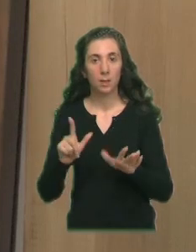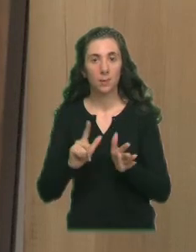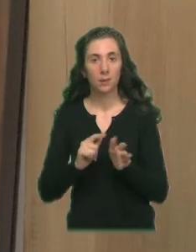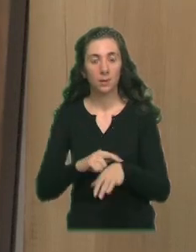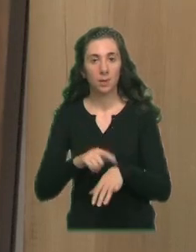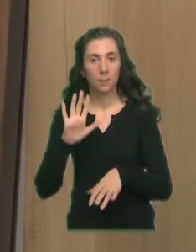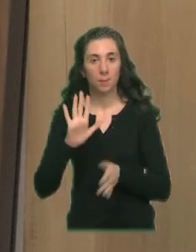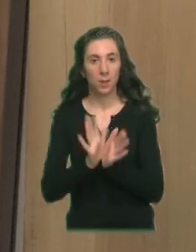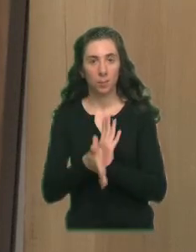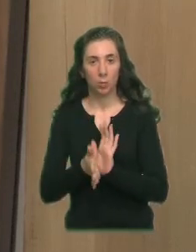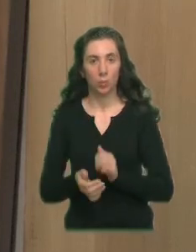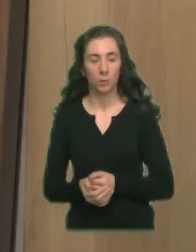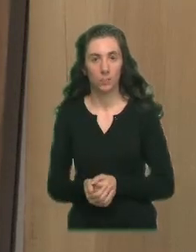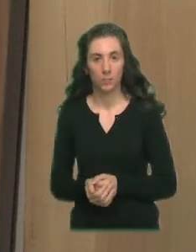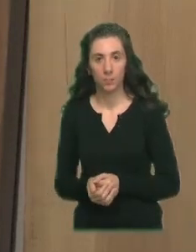5 minuta.